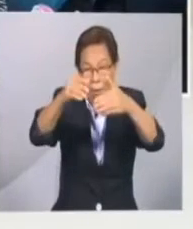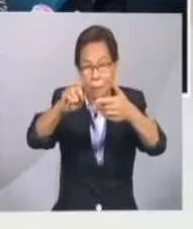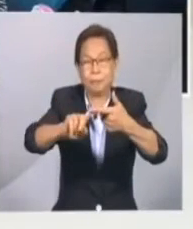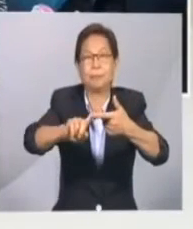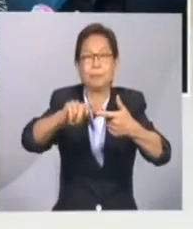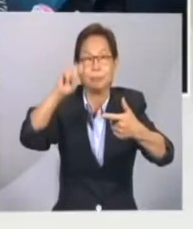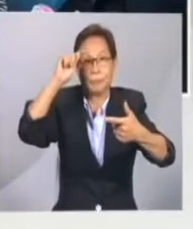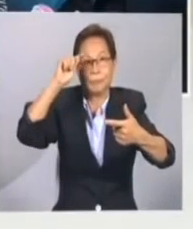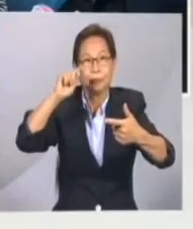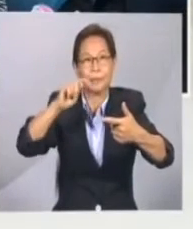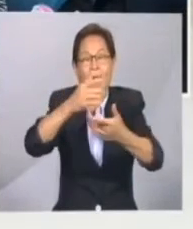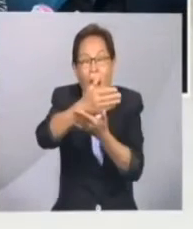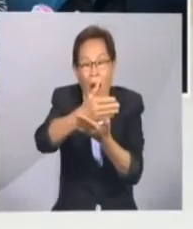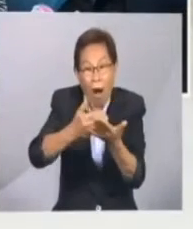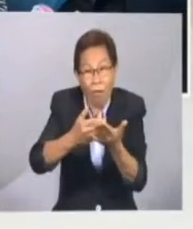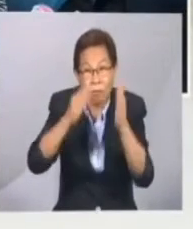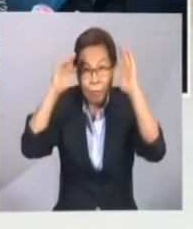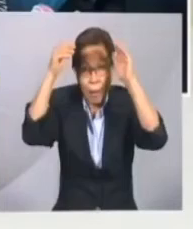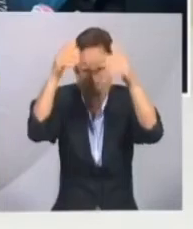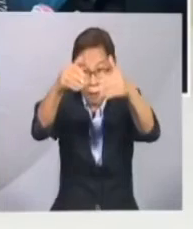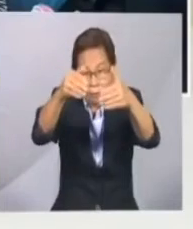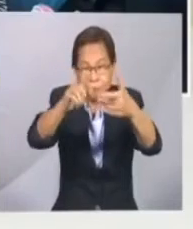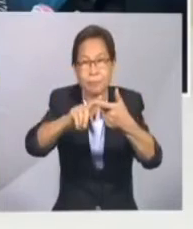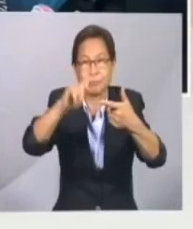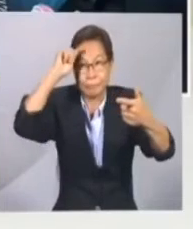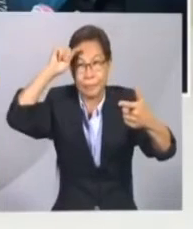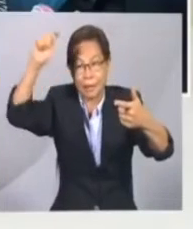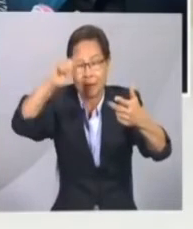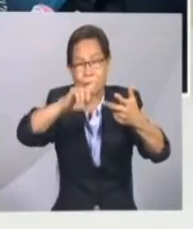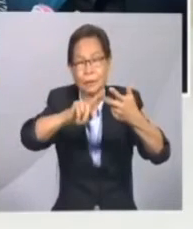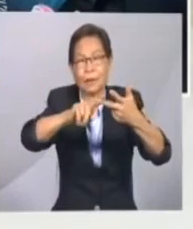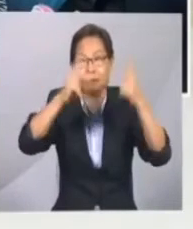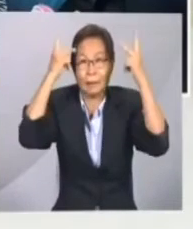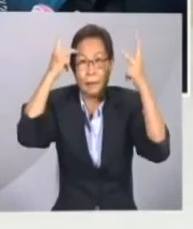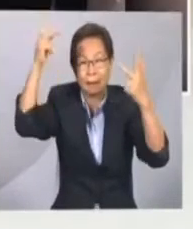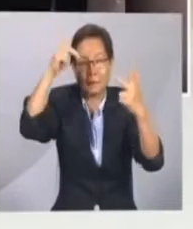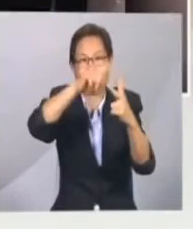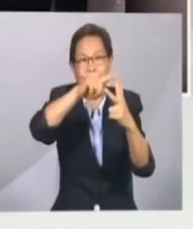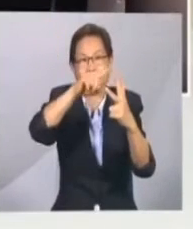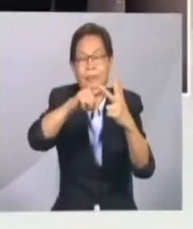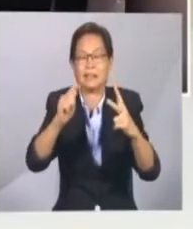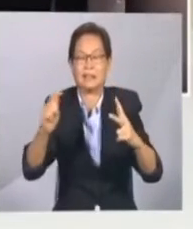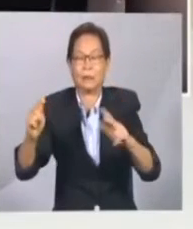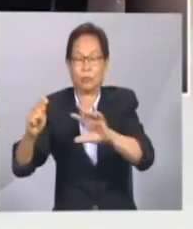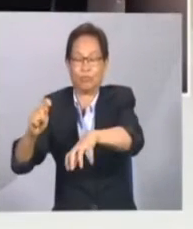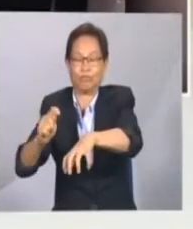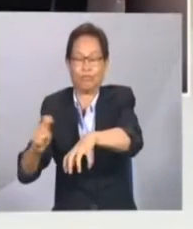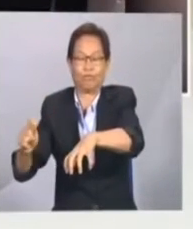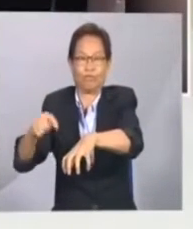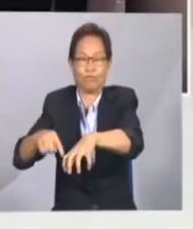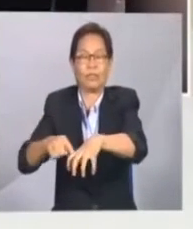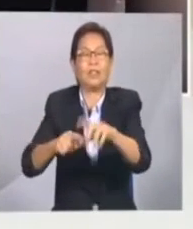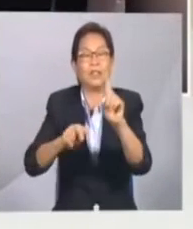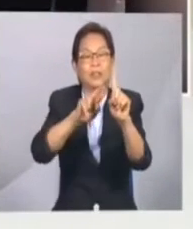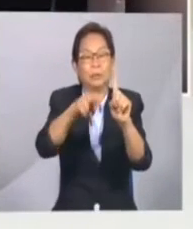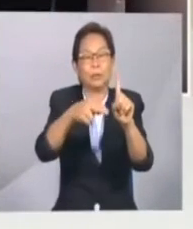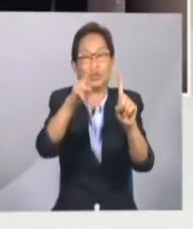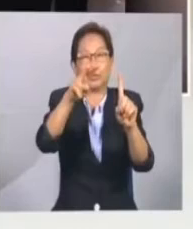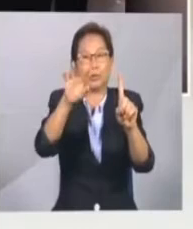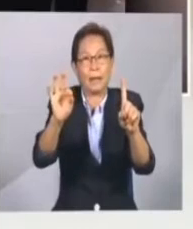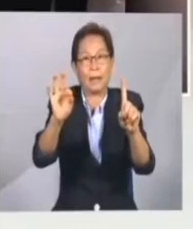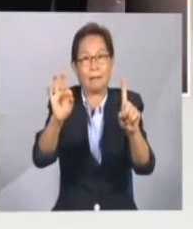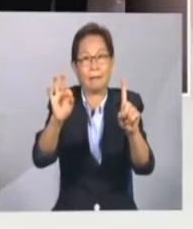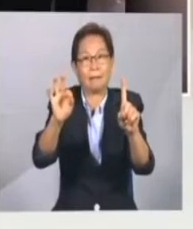Pahang, sebahagian Pahang, Terengganu dan Kelantan, seramai